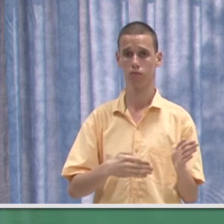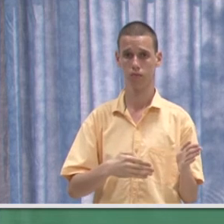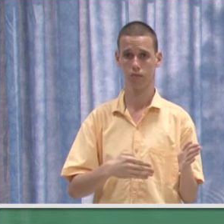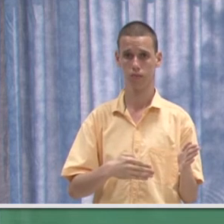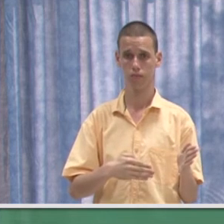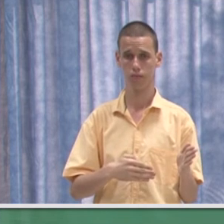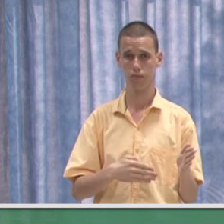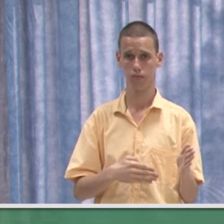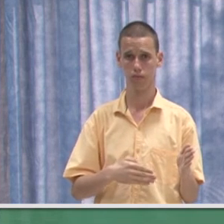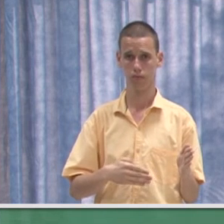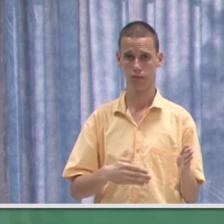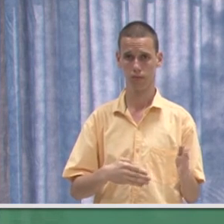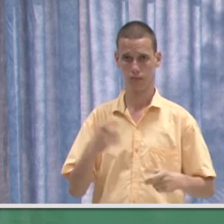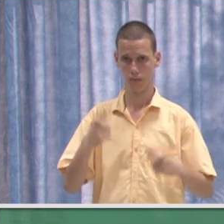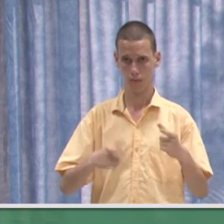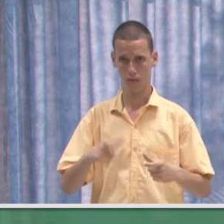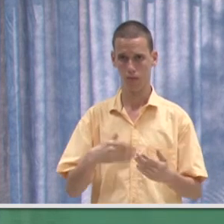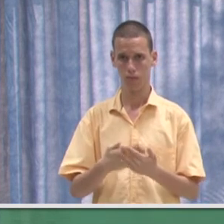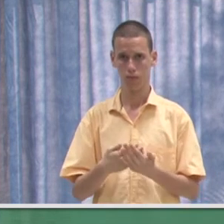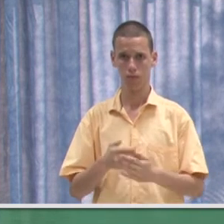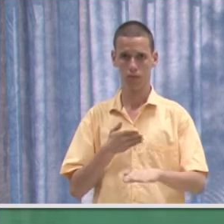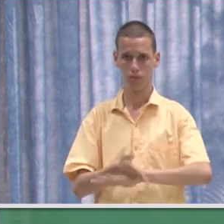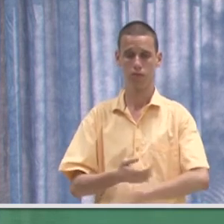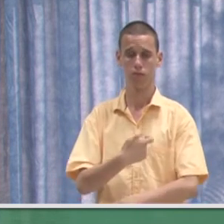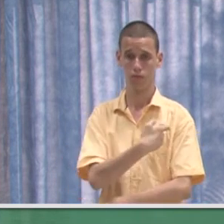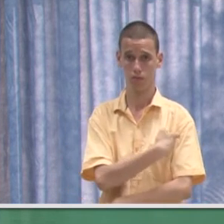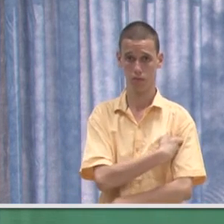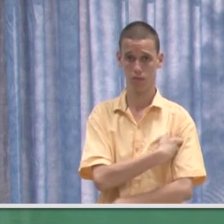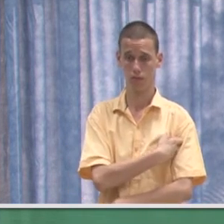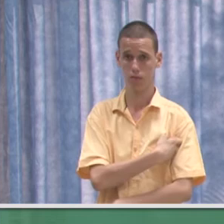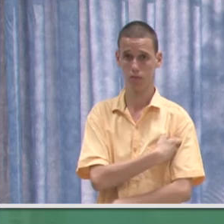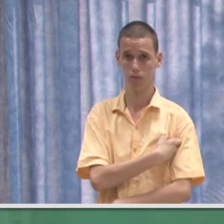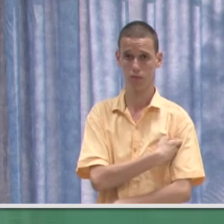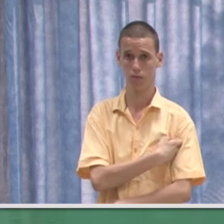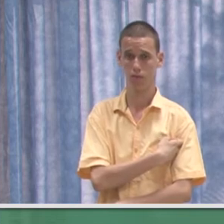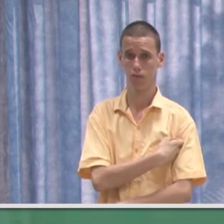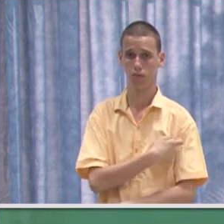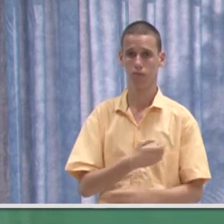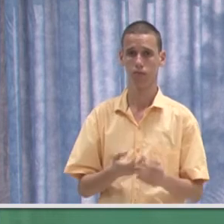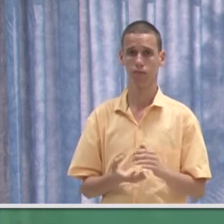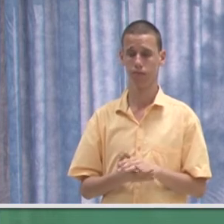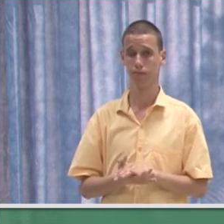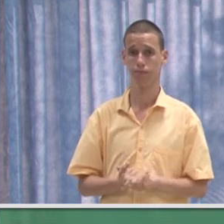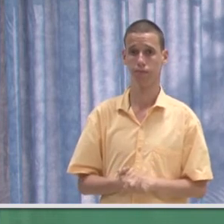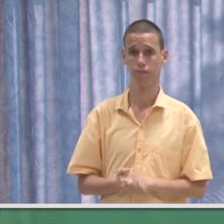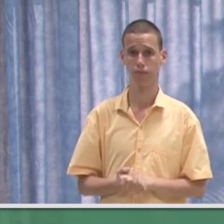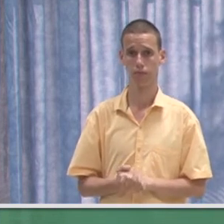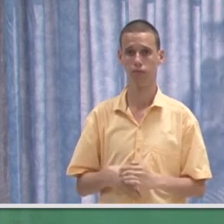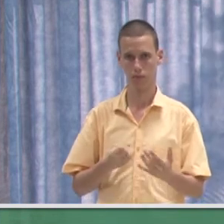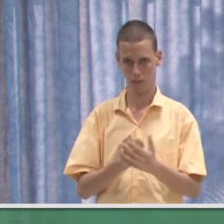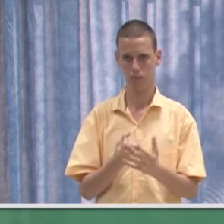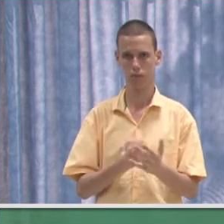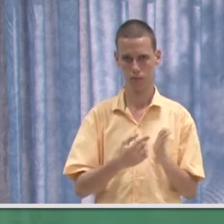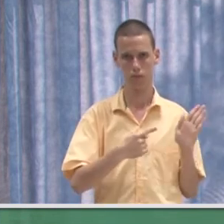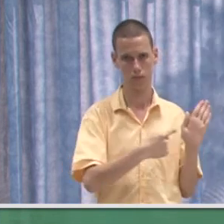measles pour nous continuer avec. Sa team, il peut travailler là, et bientôt pas annoncer quand pour relancer. Ça, il